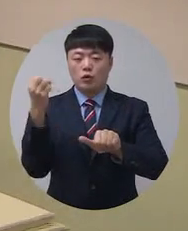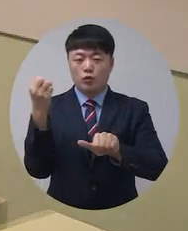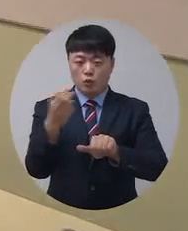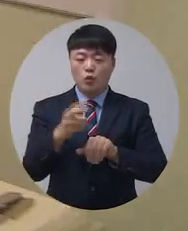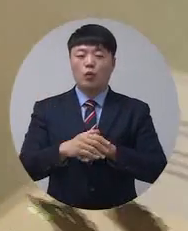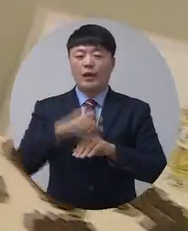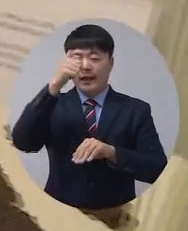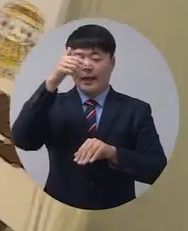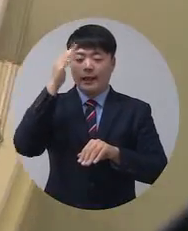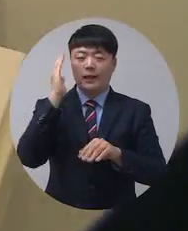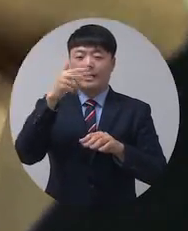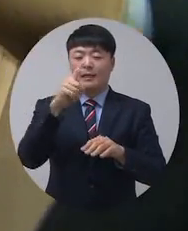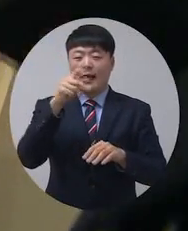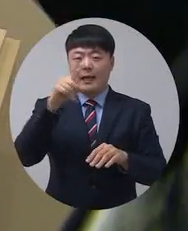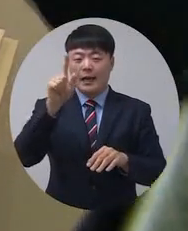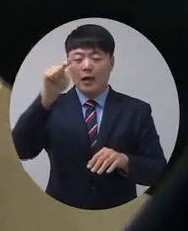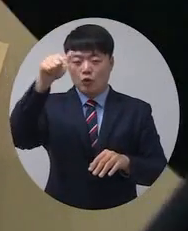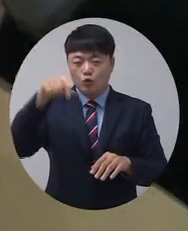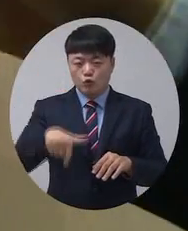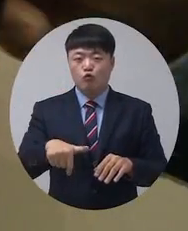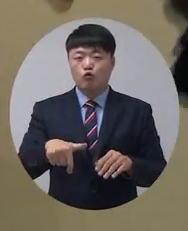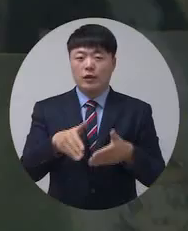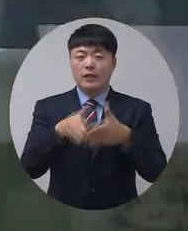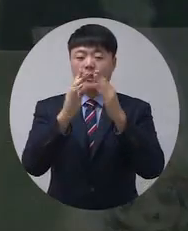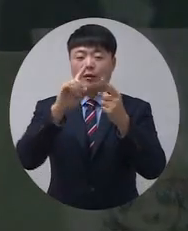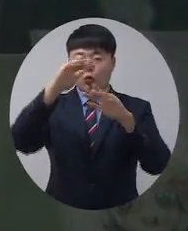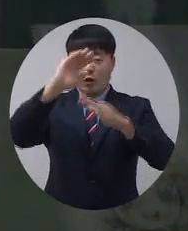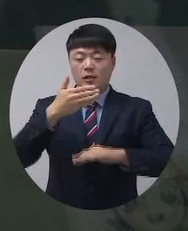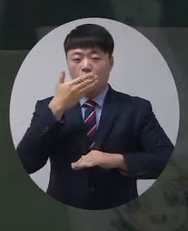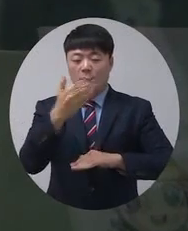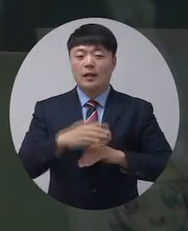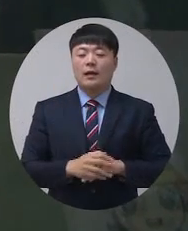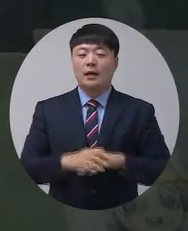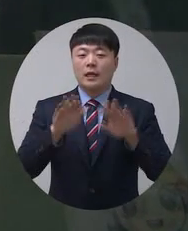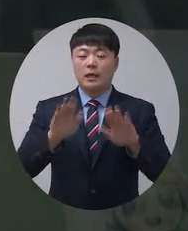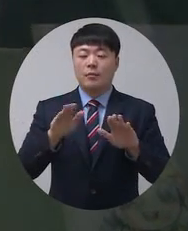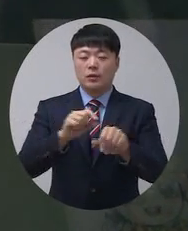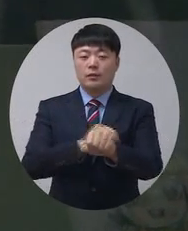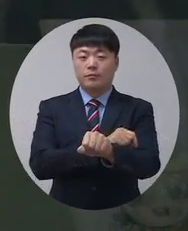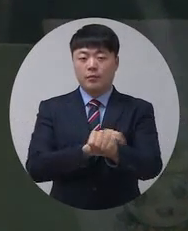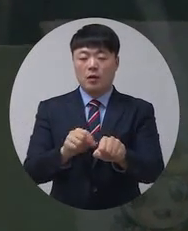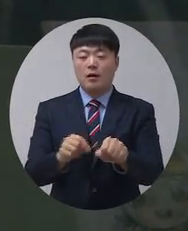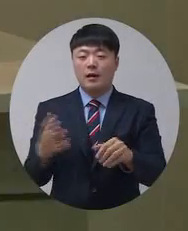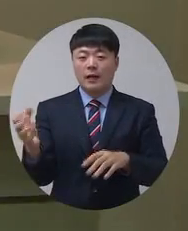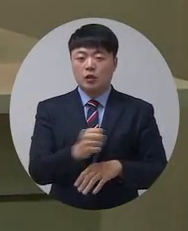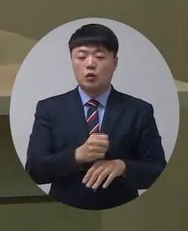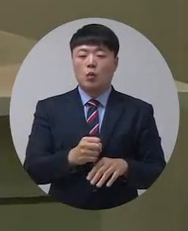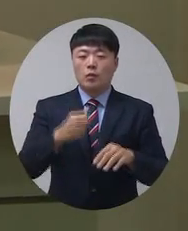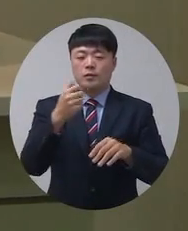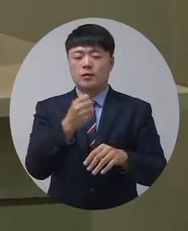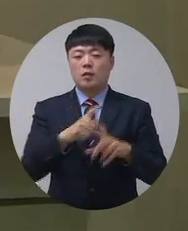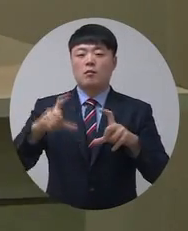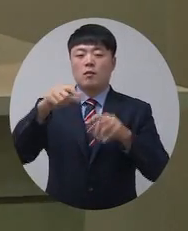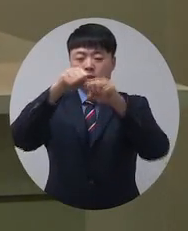합천의 고대 왕국 다라국의 성립 과정을 살펴볼 수 있습니다. 합천군은 이번 특별 기획전을 통해 더욱 체계적인